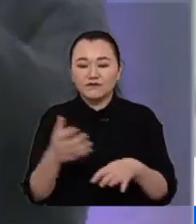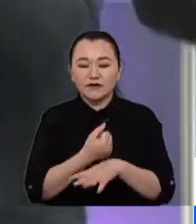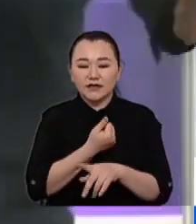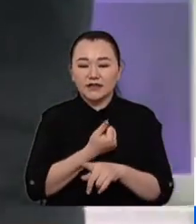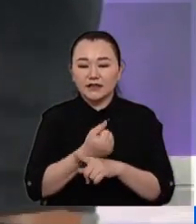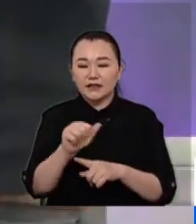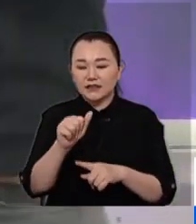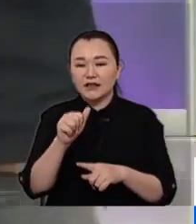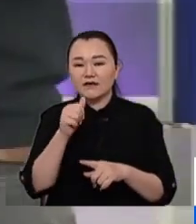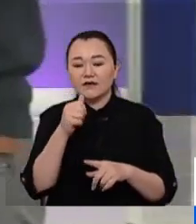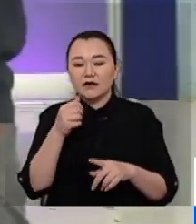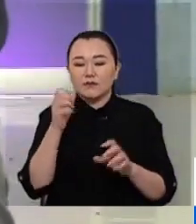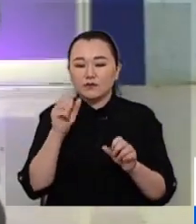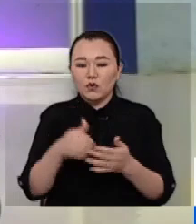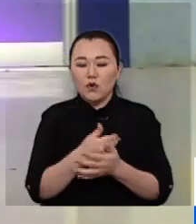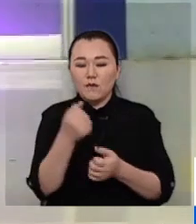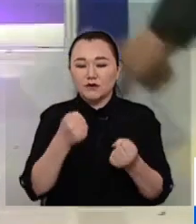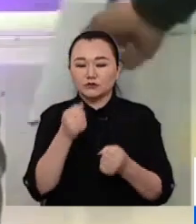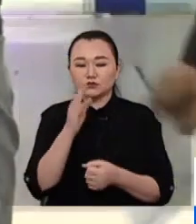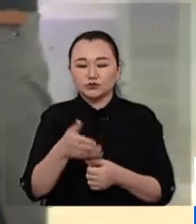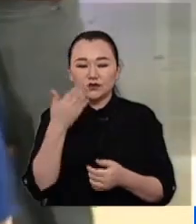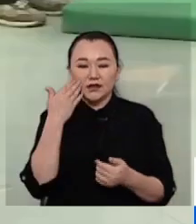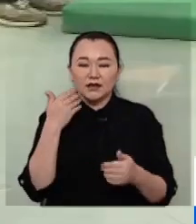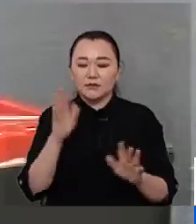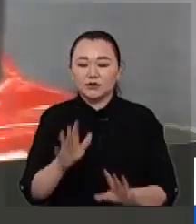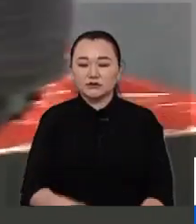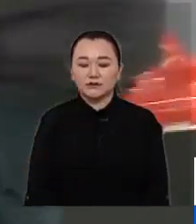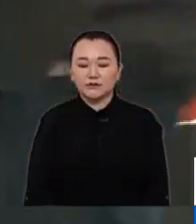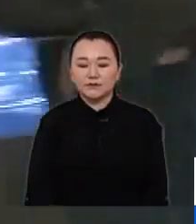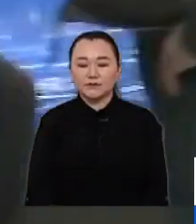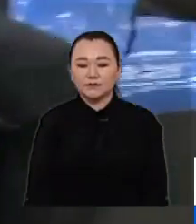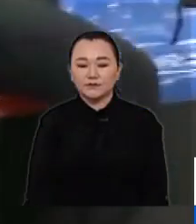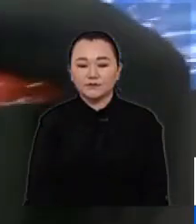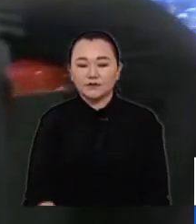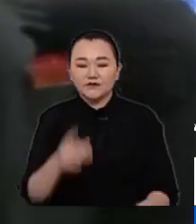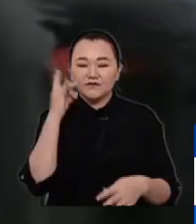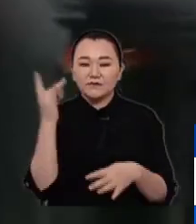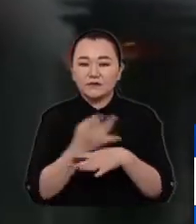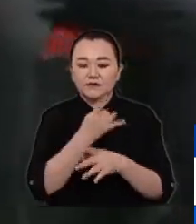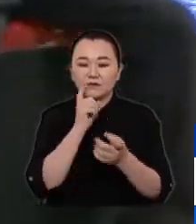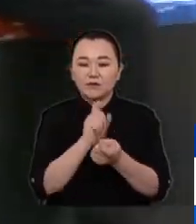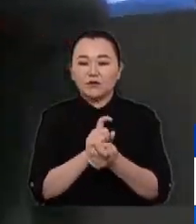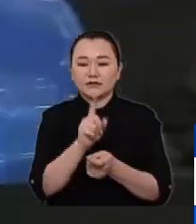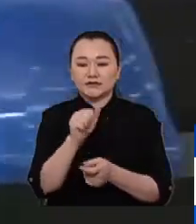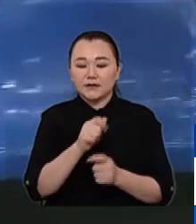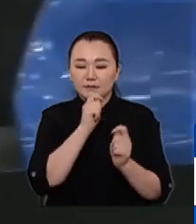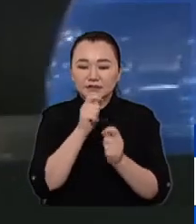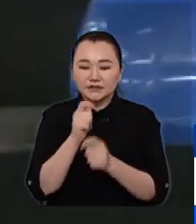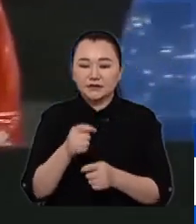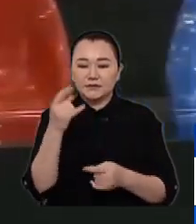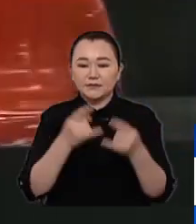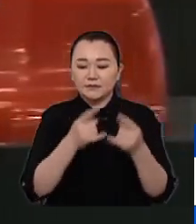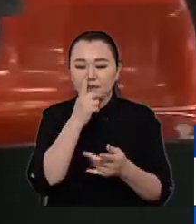главный приз – новый автомобиль – будет очень непросто. Впервые борьба за призы развернется в прямом